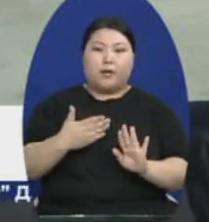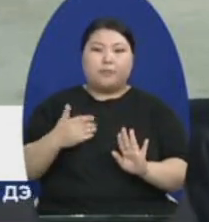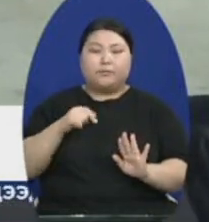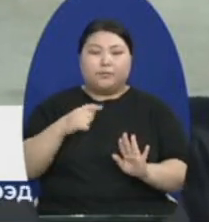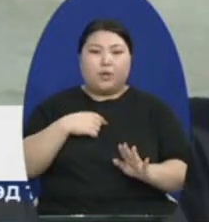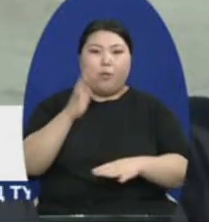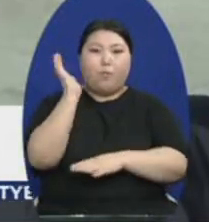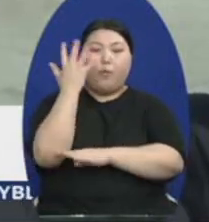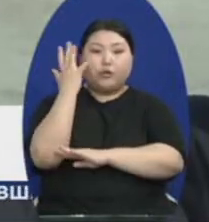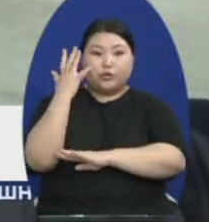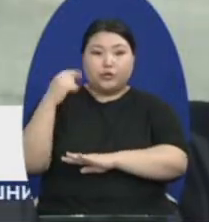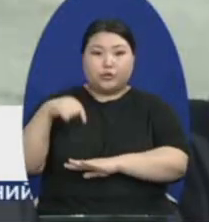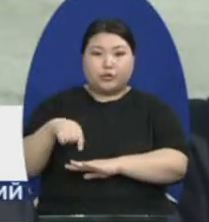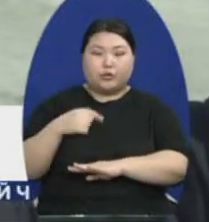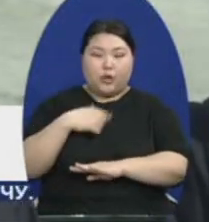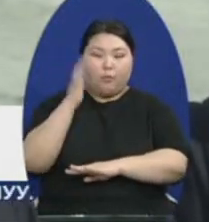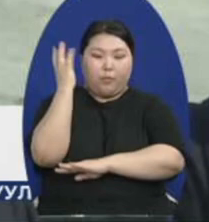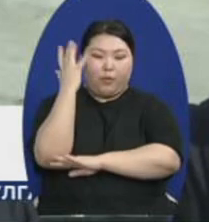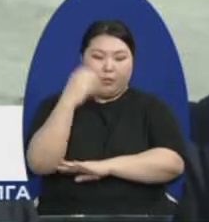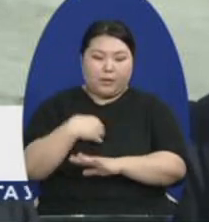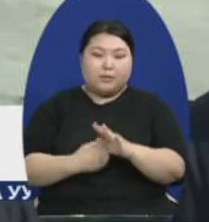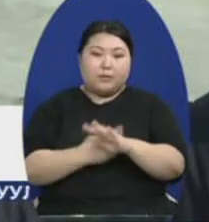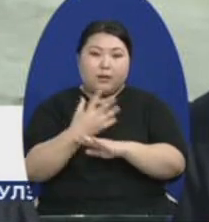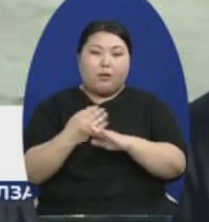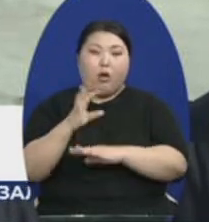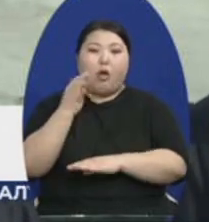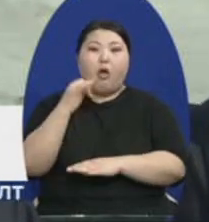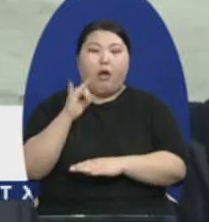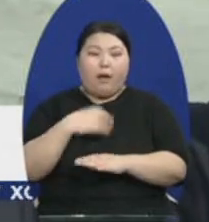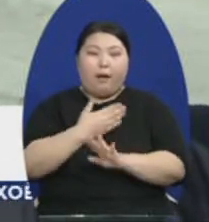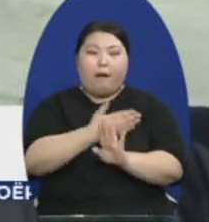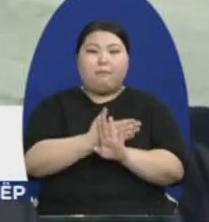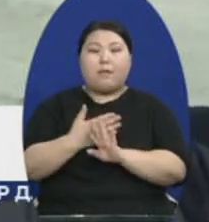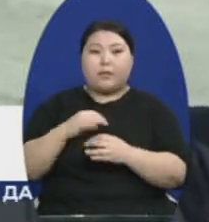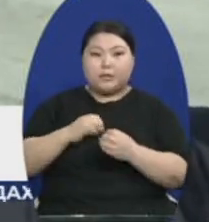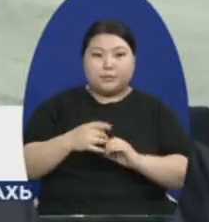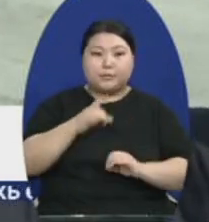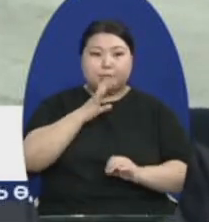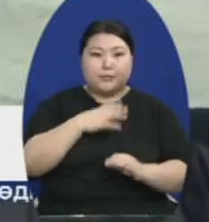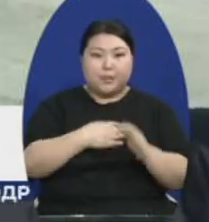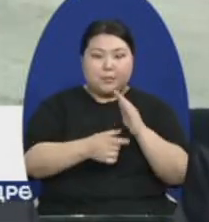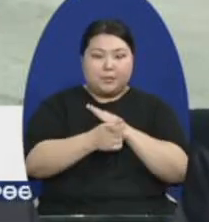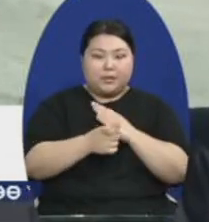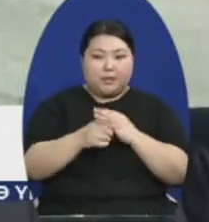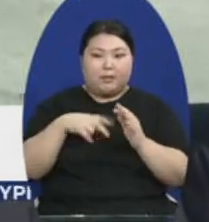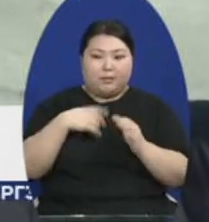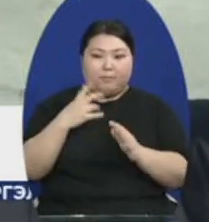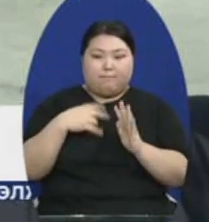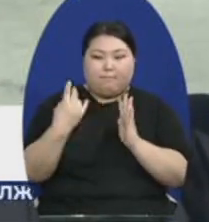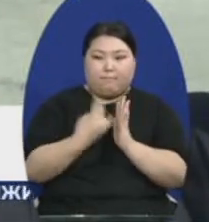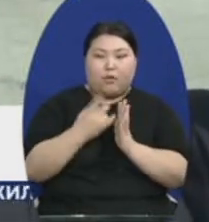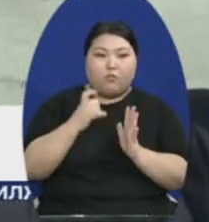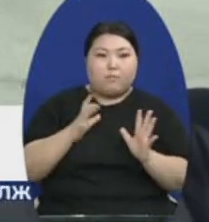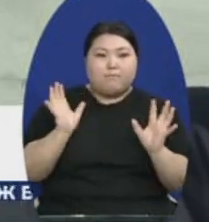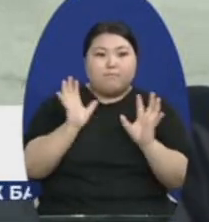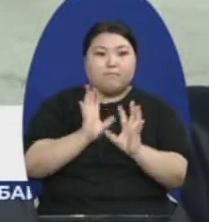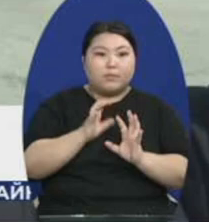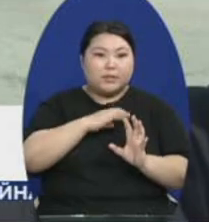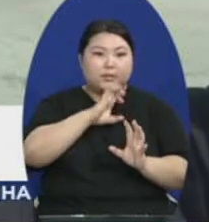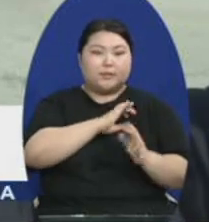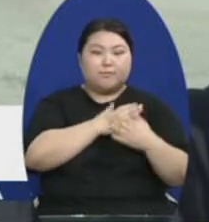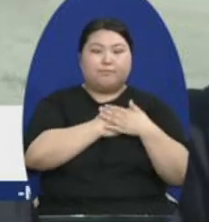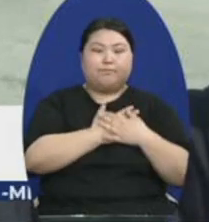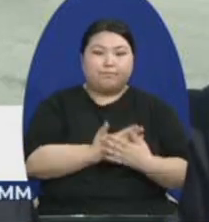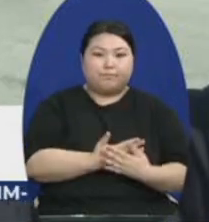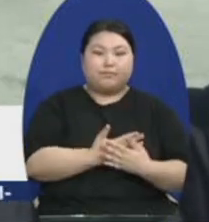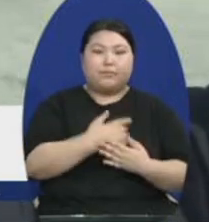Модны мод тарьж одоо хамгаалалтууд гих гэдэг бас мэрэгжил нэгтэй зөвхөн байхдүүд маань бас сэтгэл